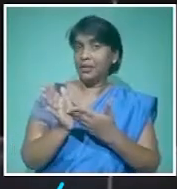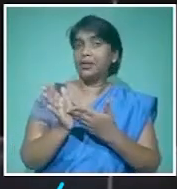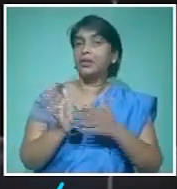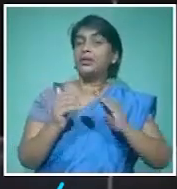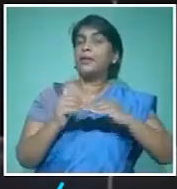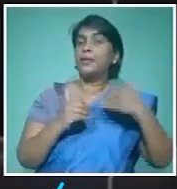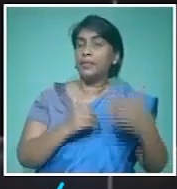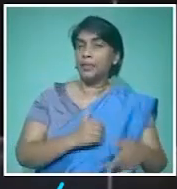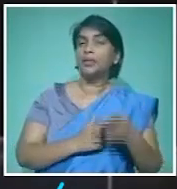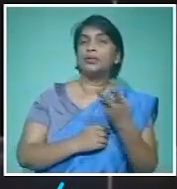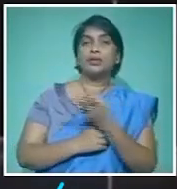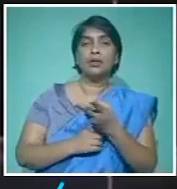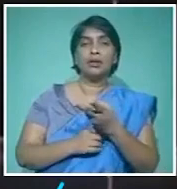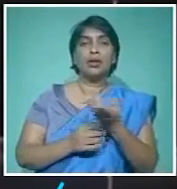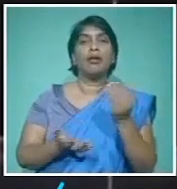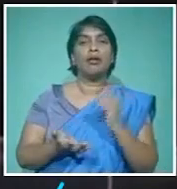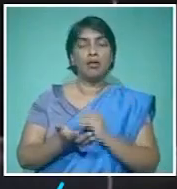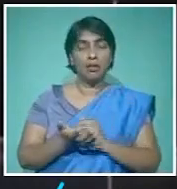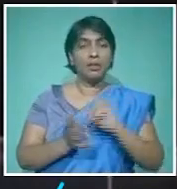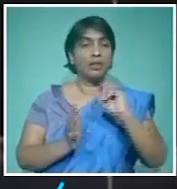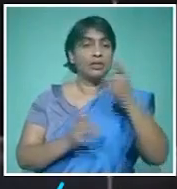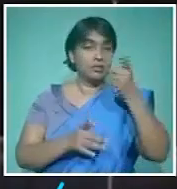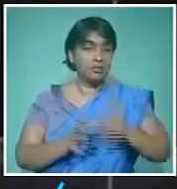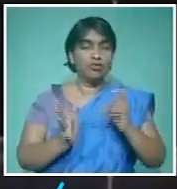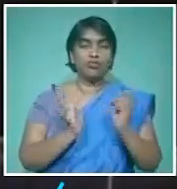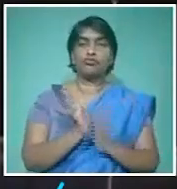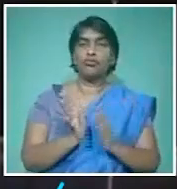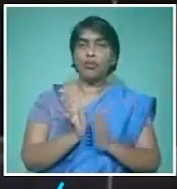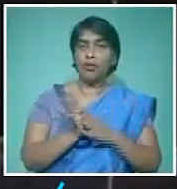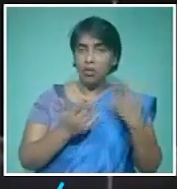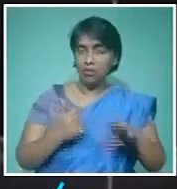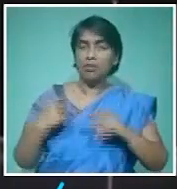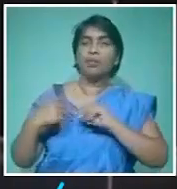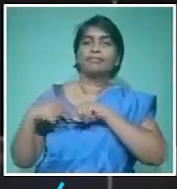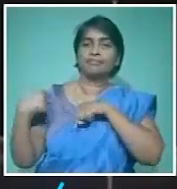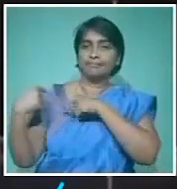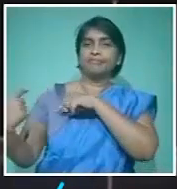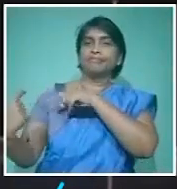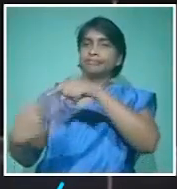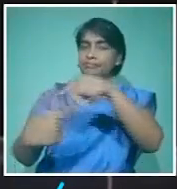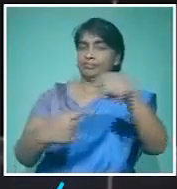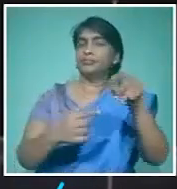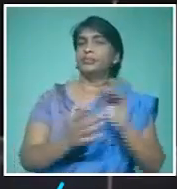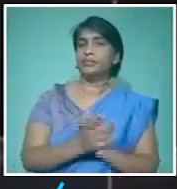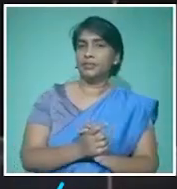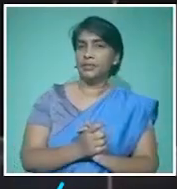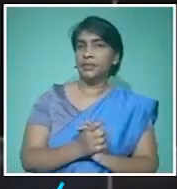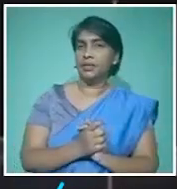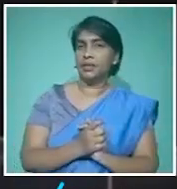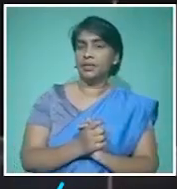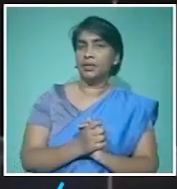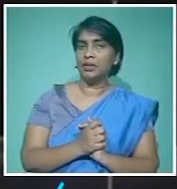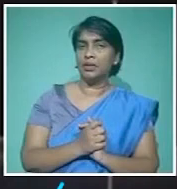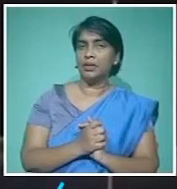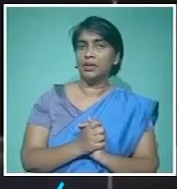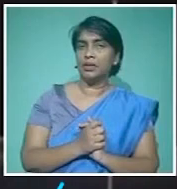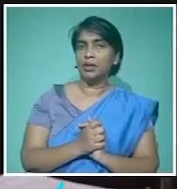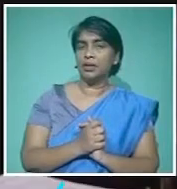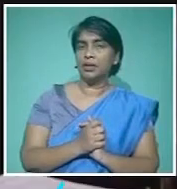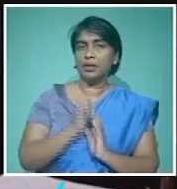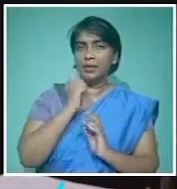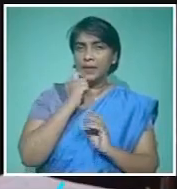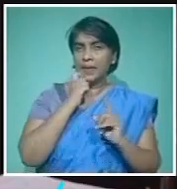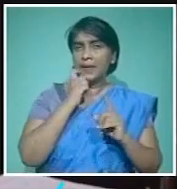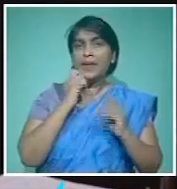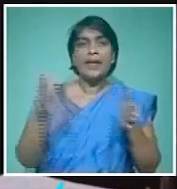පස්සේ මේක ආපහු සාවර කමිටුවට ගිහිල්ලා අර කීන ක්‍රියාදාමය අනුගමනය නෑ ඊට පස්සේ කැබිනට් වෙනවර කියවීම නේ කැබිනට් කැබිනට් මණ්ඩලයට